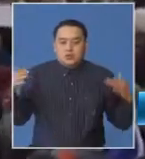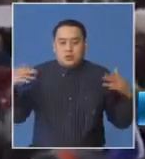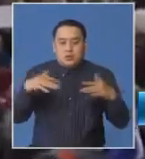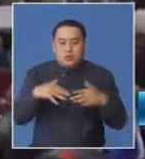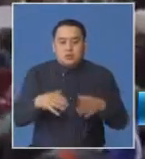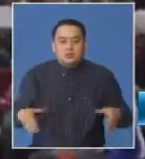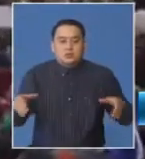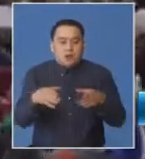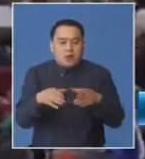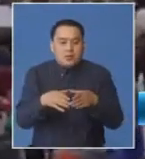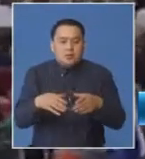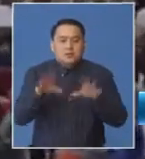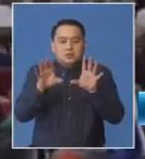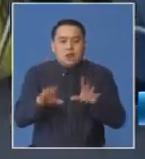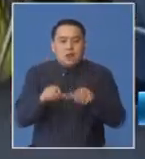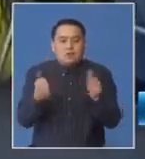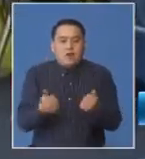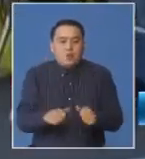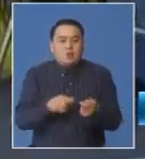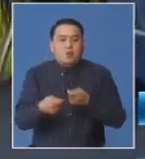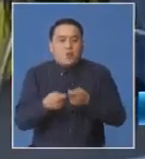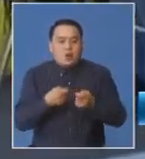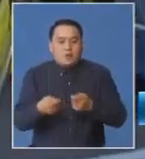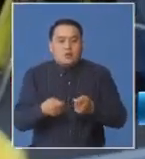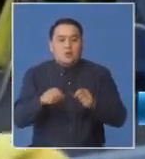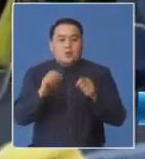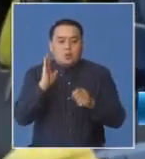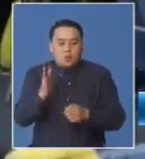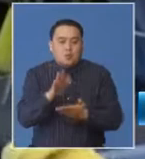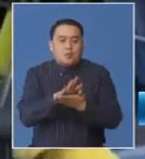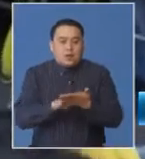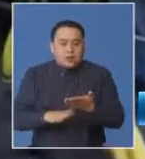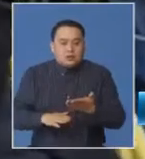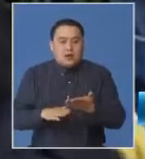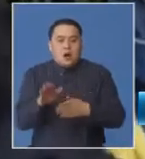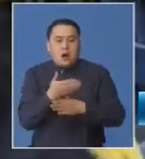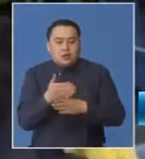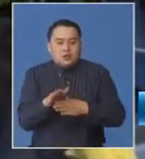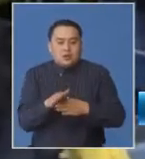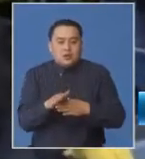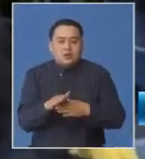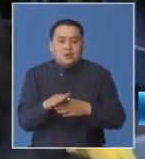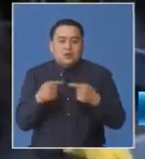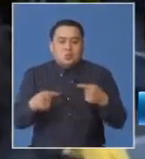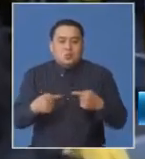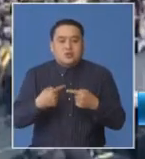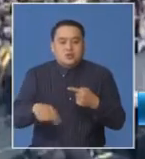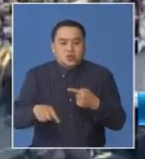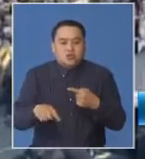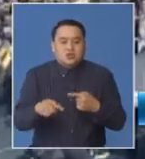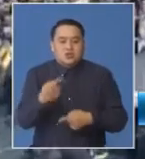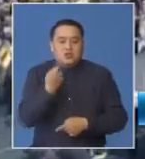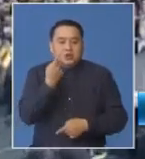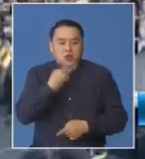от региональных законодателей сформировать правительство, которое будет продолжать настаивать на отделении их региона от остальной части Испании. Протест